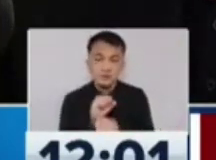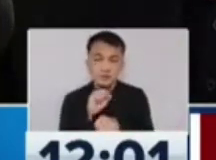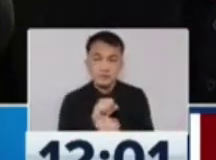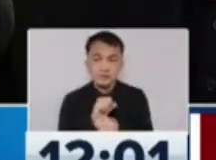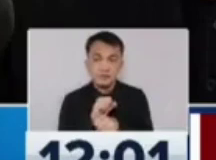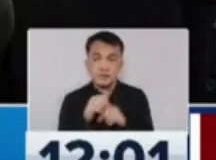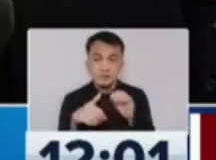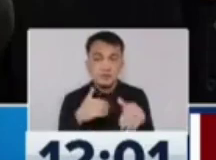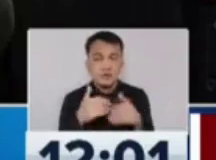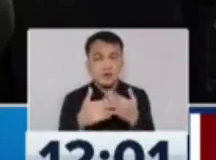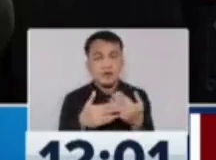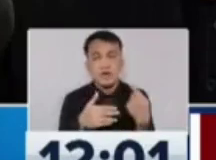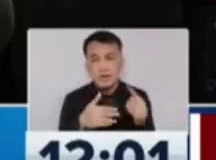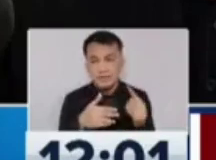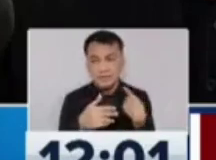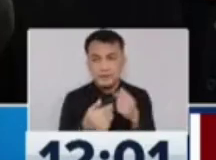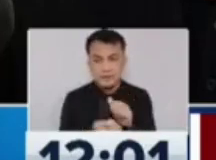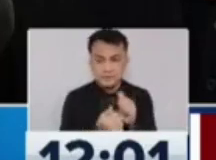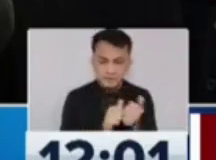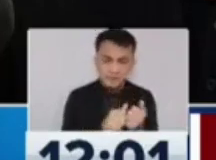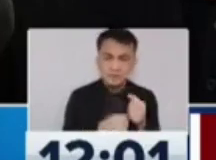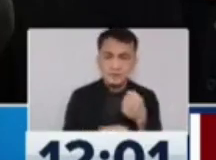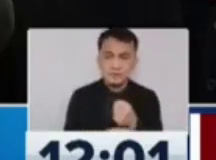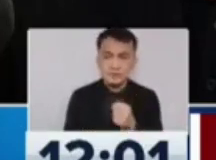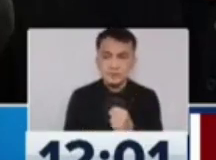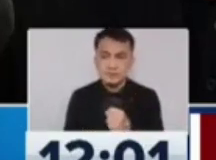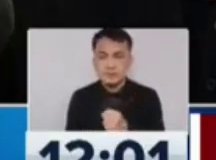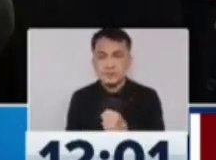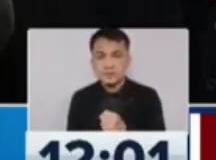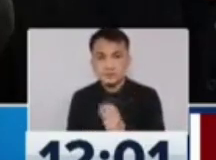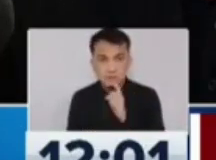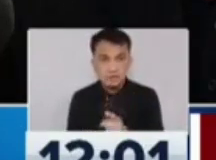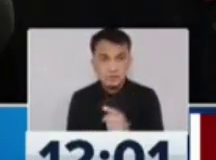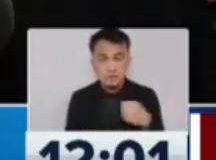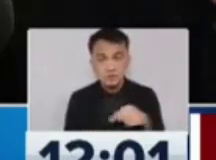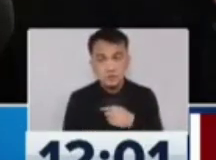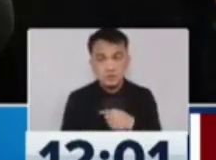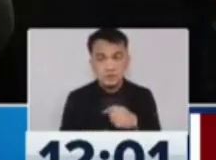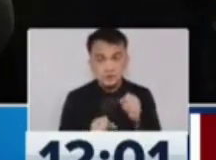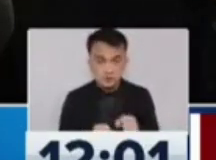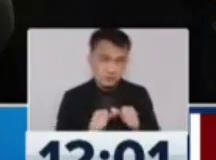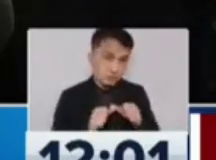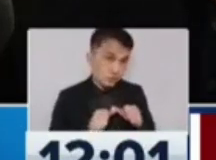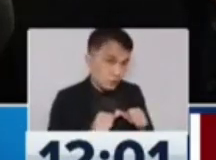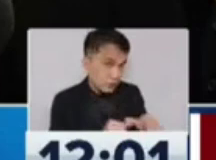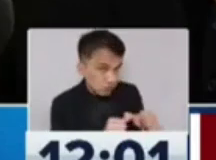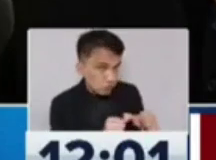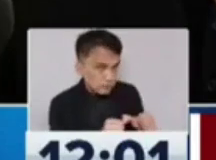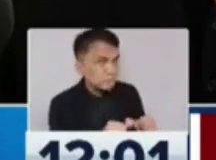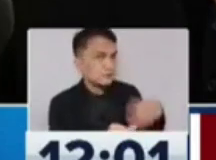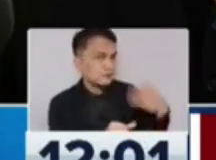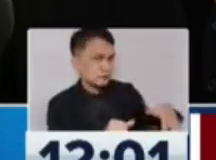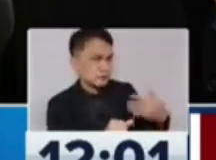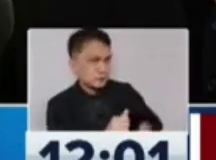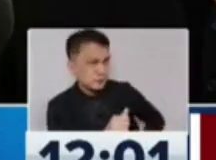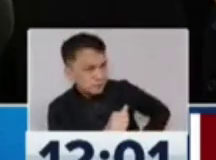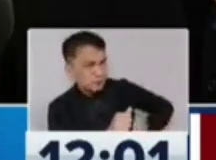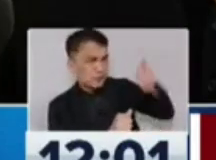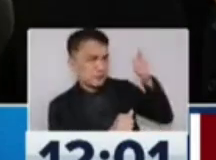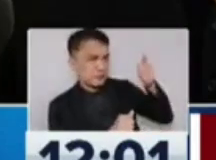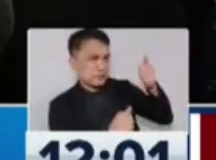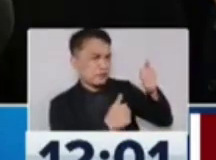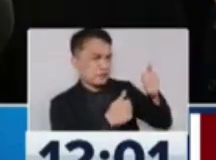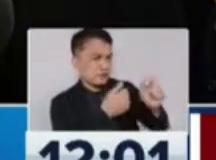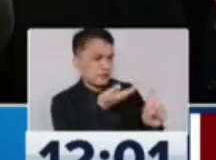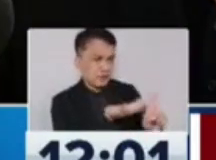para sila ang maghanap sila, mag-develop sila ng solusyon sa mga